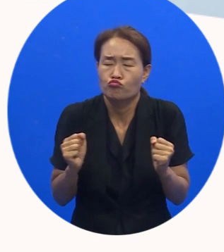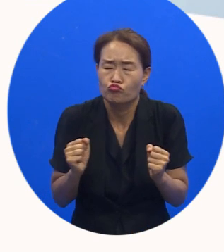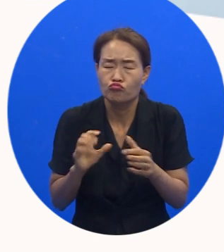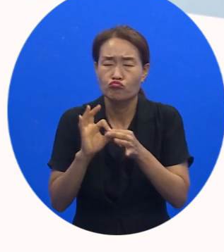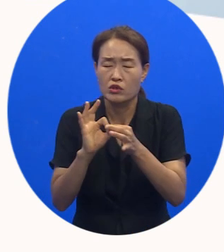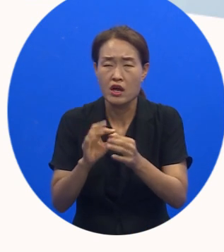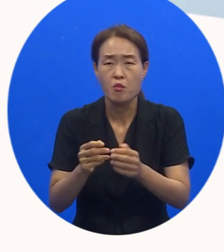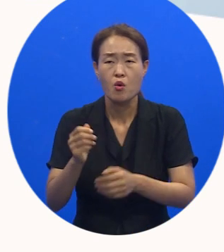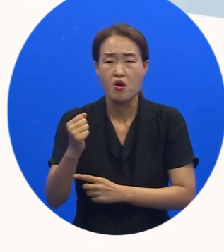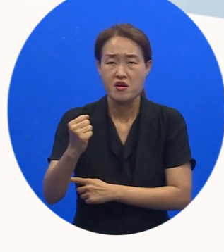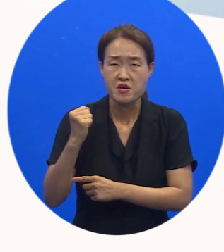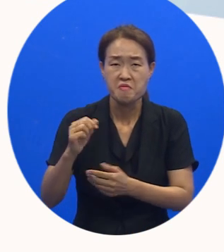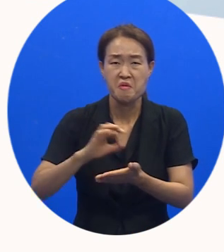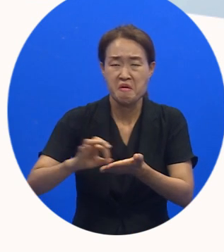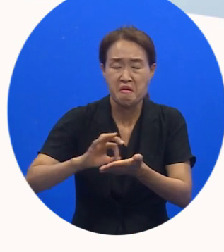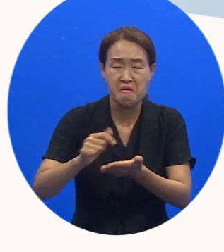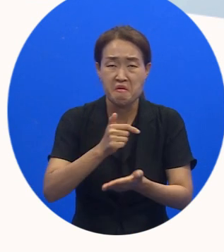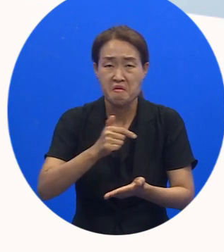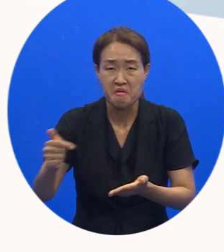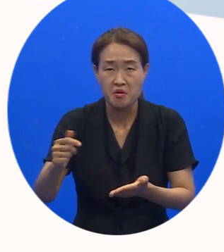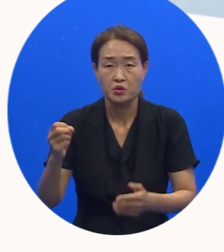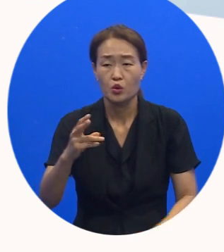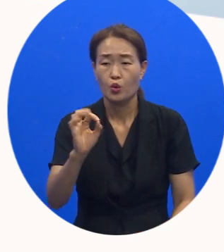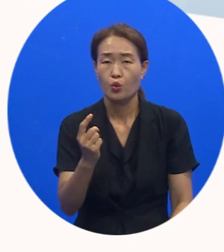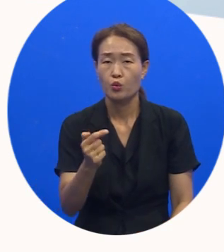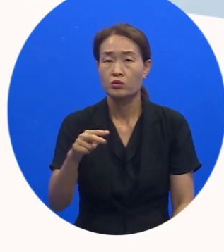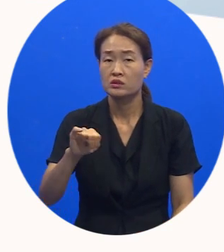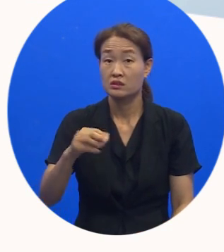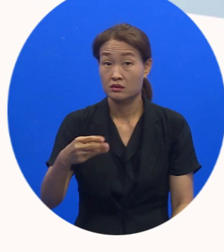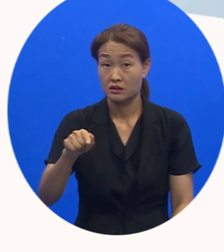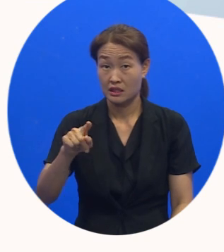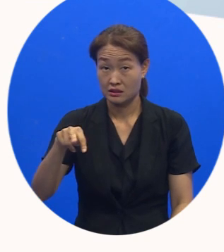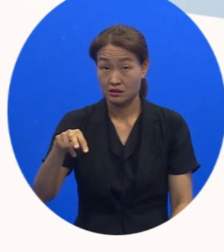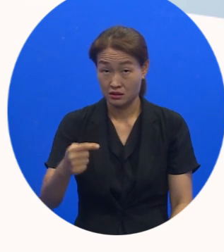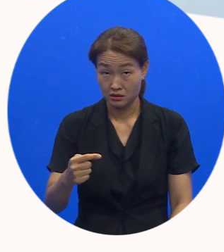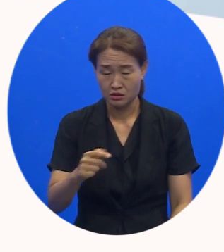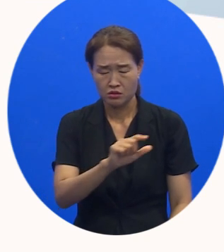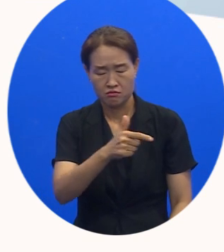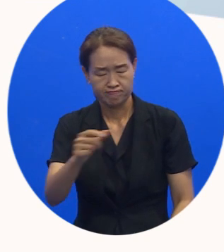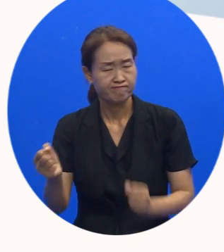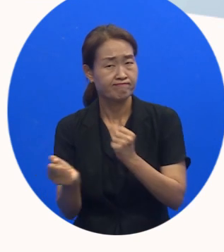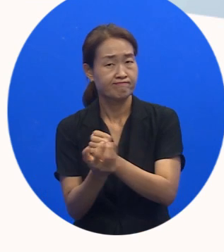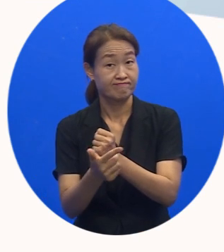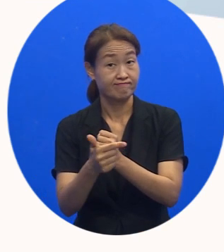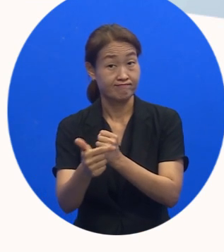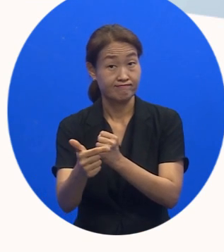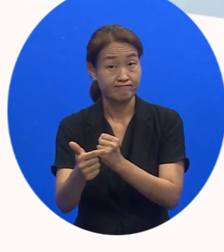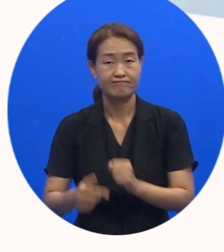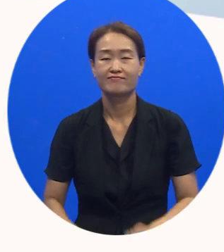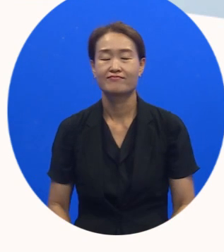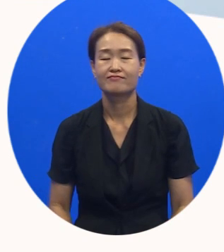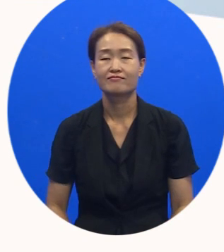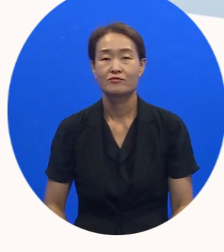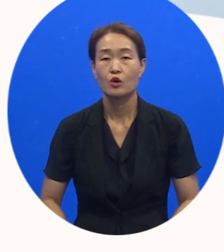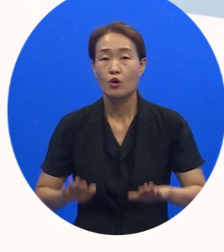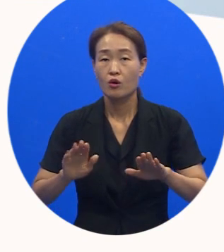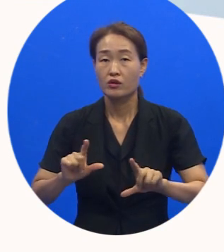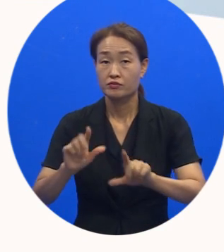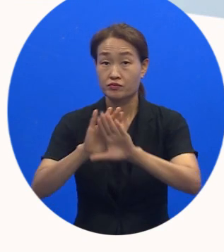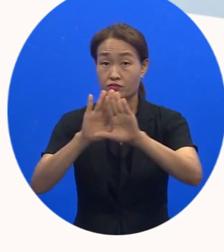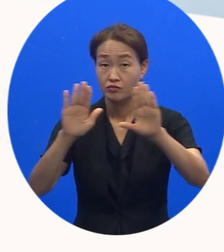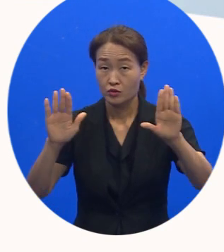냉방으로 인한 에너지 소비 급증, 온실가스 배출 등 다양한 영향을 미치고 있습니다.